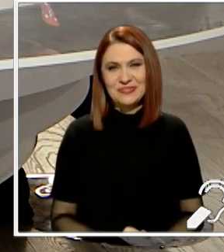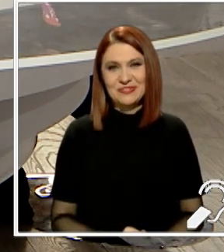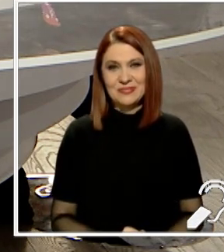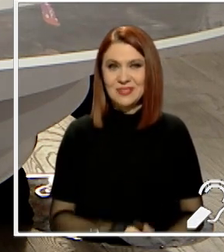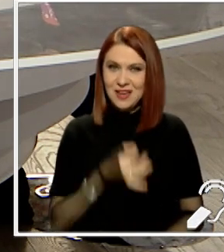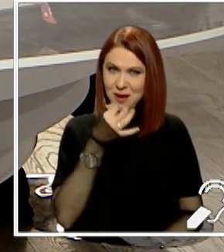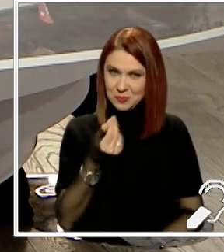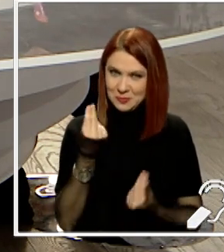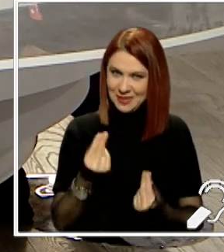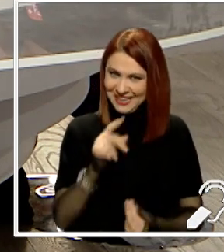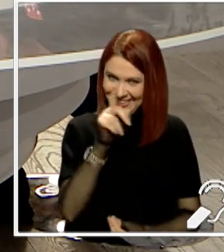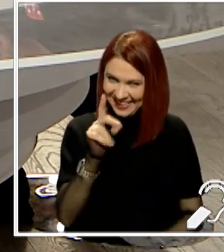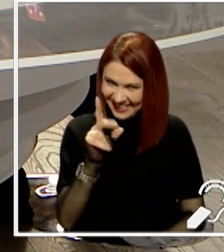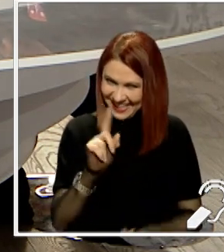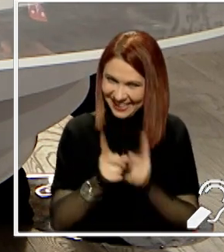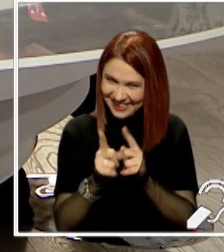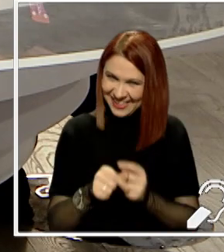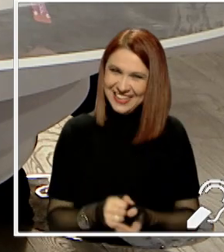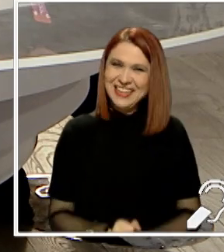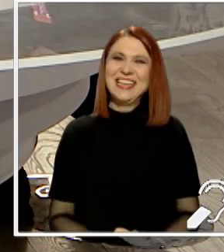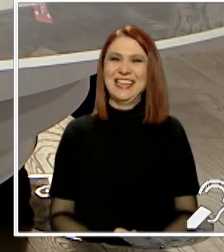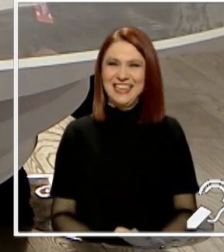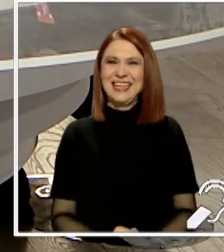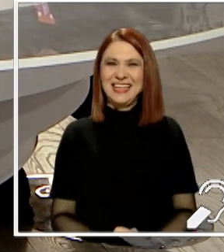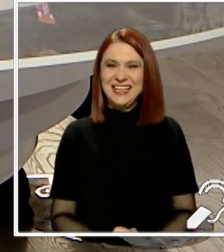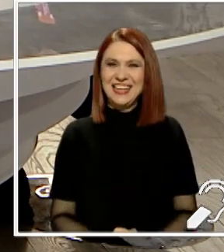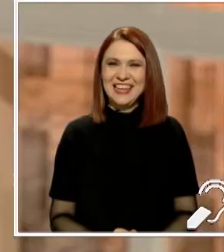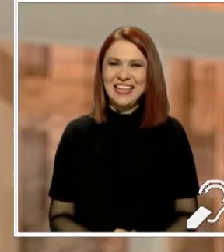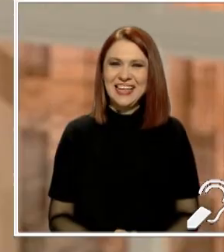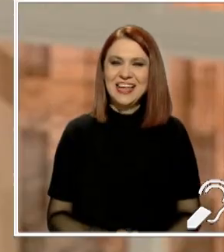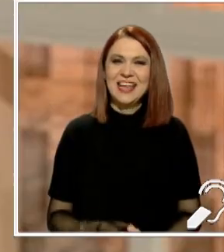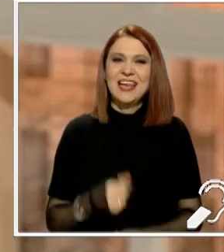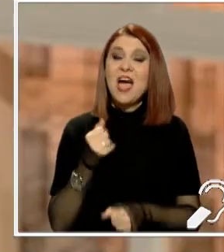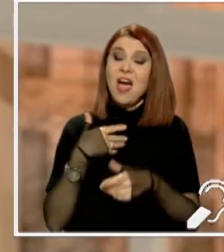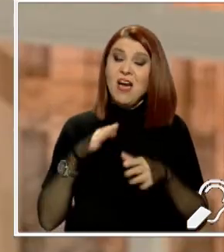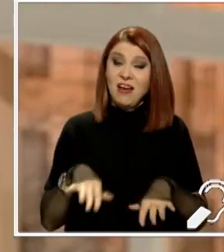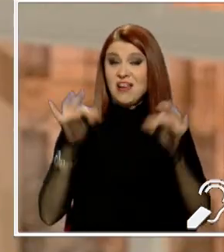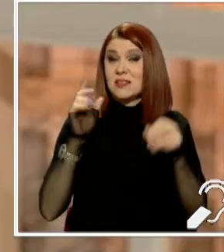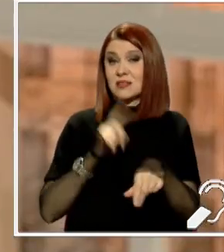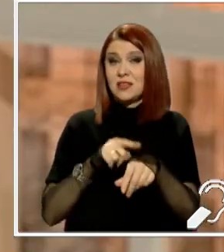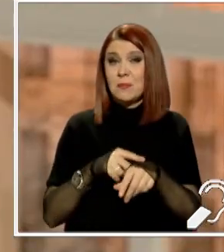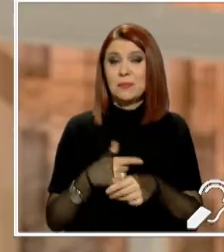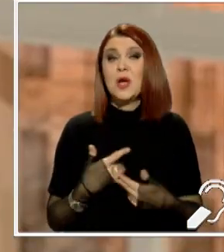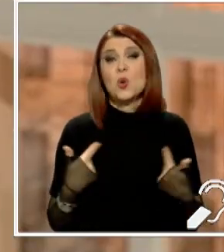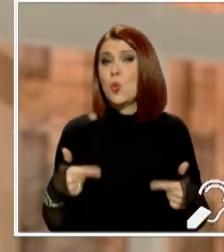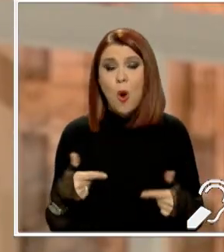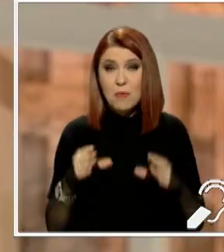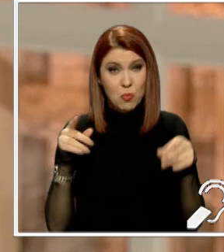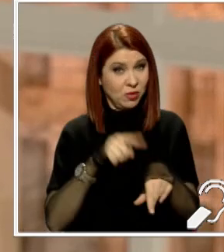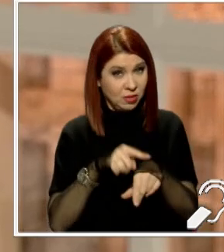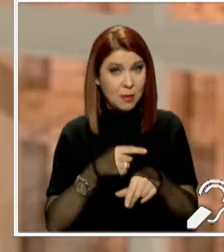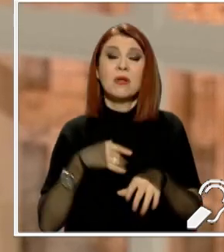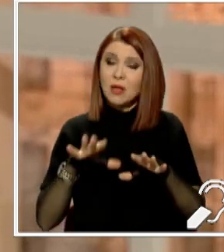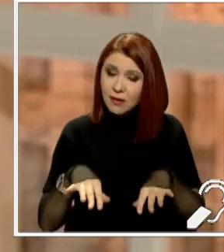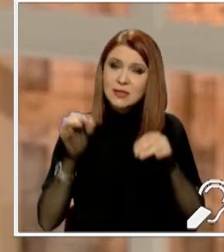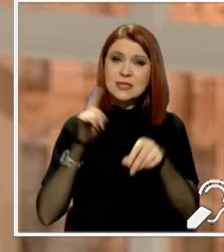Am zis bine, da? And how come you make the time? I'm making time. I don't have much time, but I'm trying to make time to